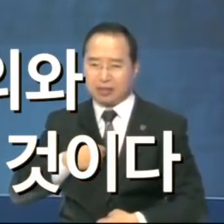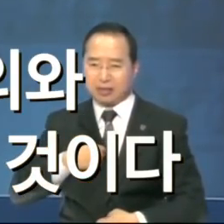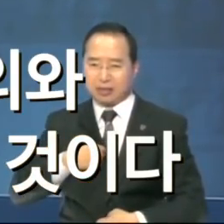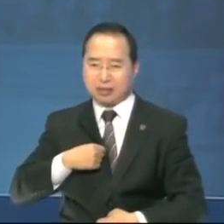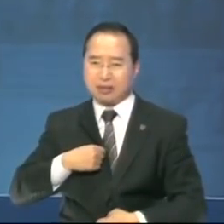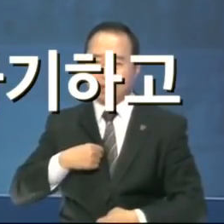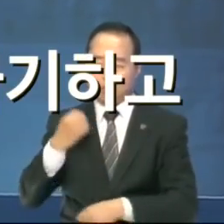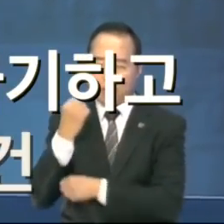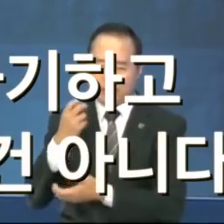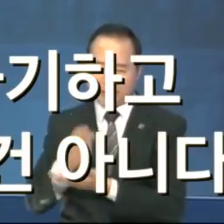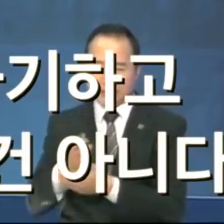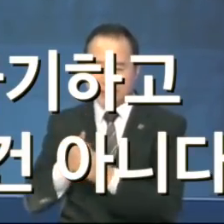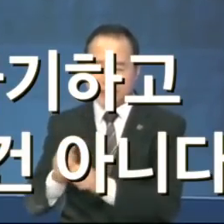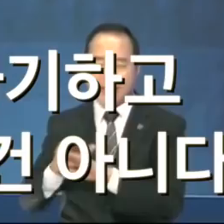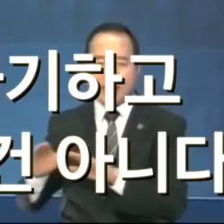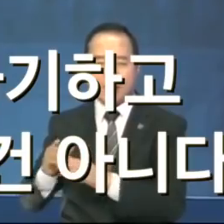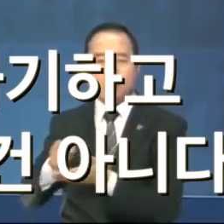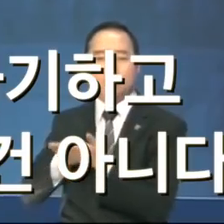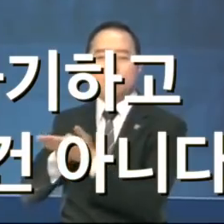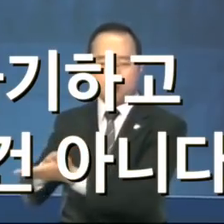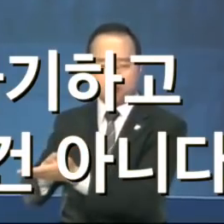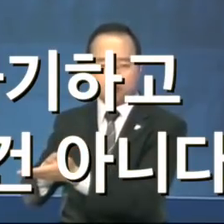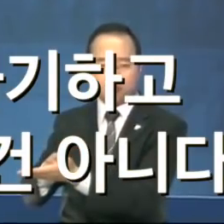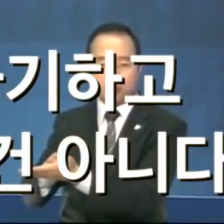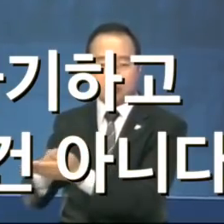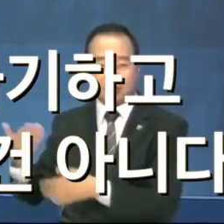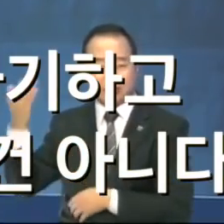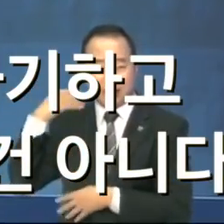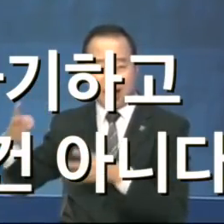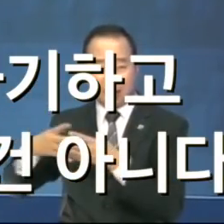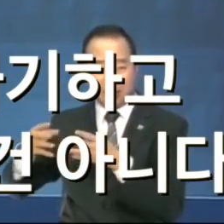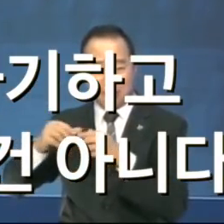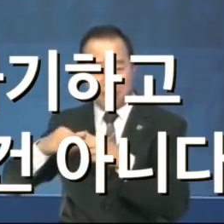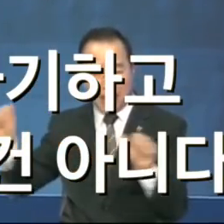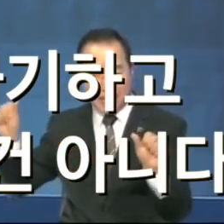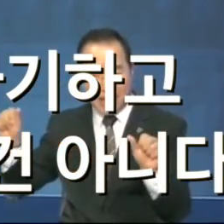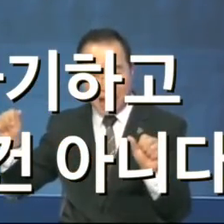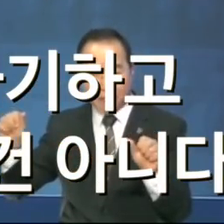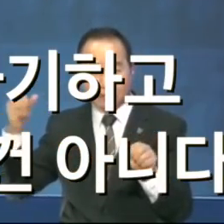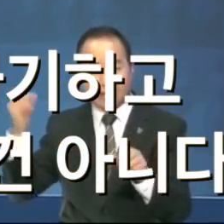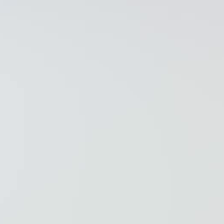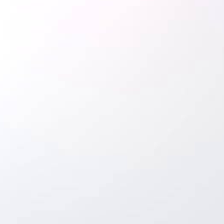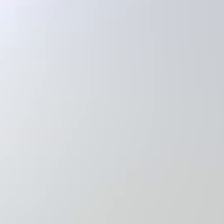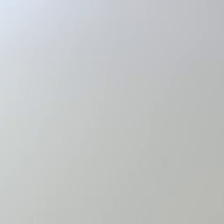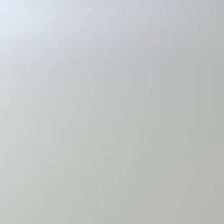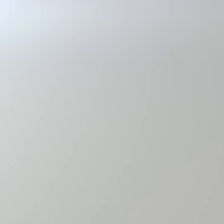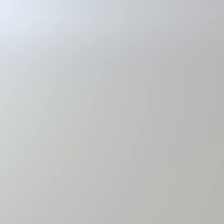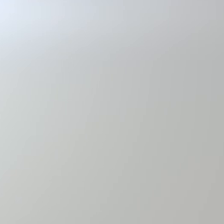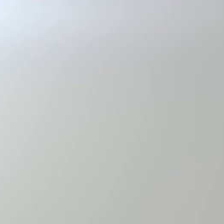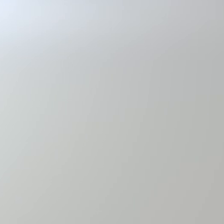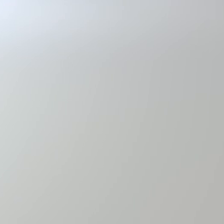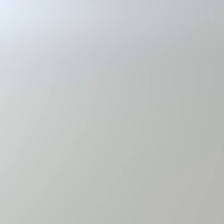것입니다. 그러나 그것은 우리가 기존의 합의를 파기하고 재협상을 요구함으로써 해결할 수 있는 문제는 아니다.